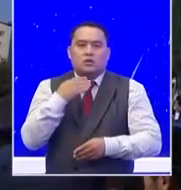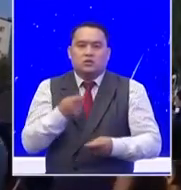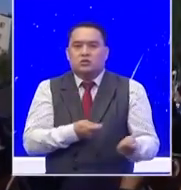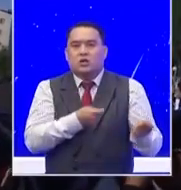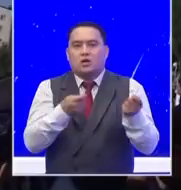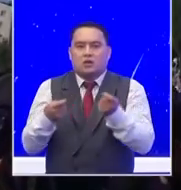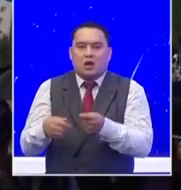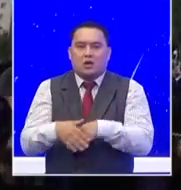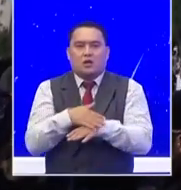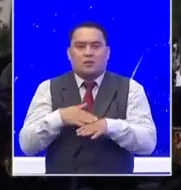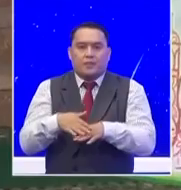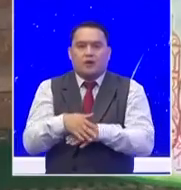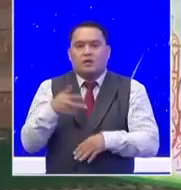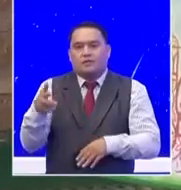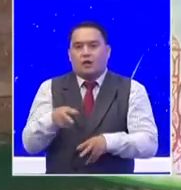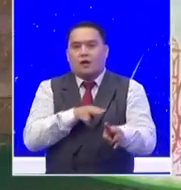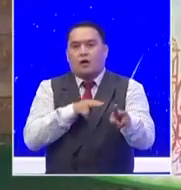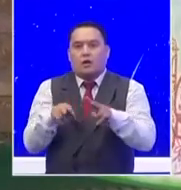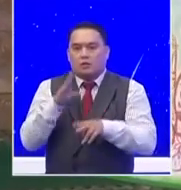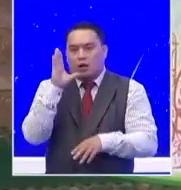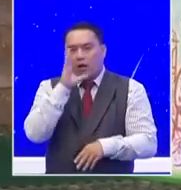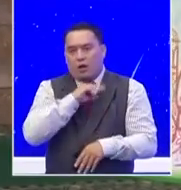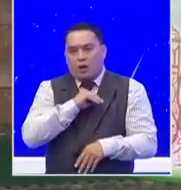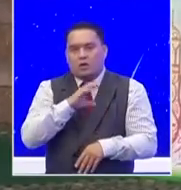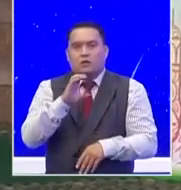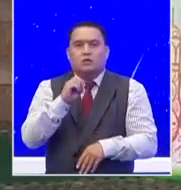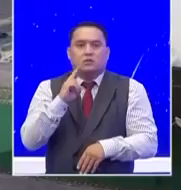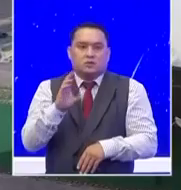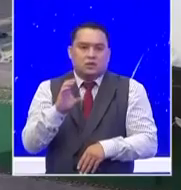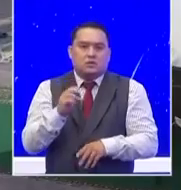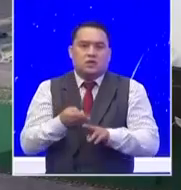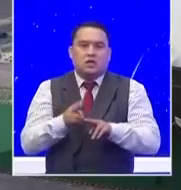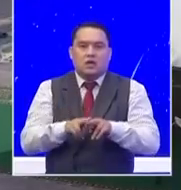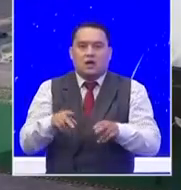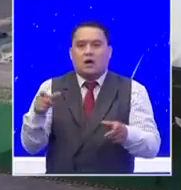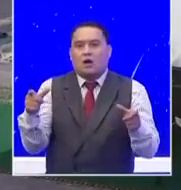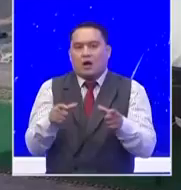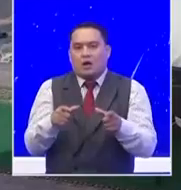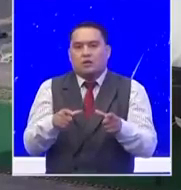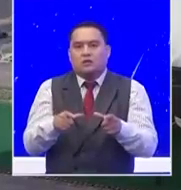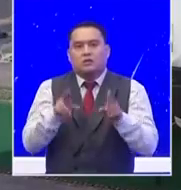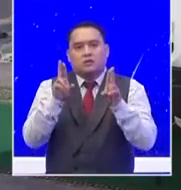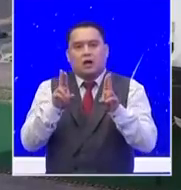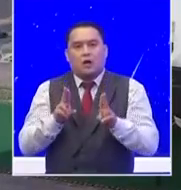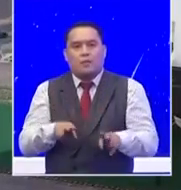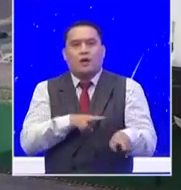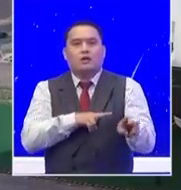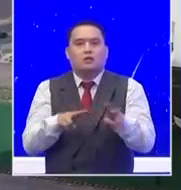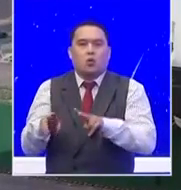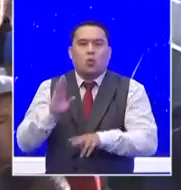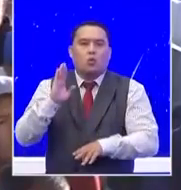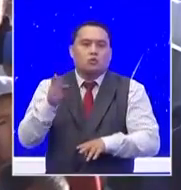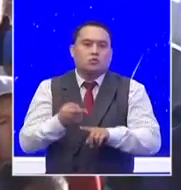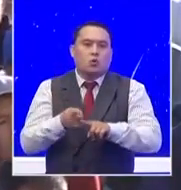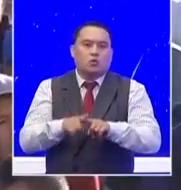жеткізілуін тұрғындар бейне жазба арқылы қадағалай алады. Ал сес мамандары діни рәсімнің карантин талаптарына сай өткізілуін бақылауға алады.